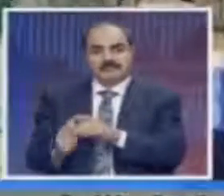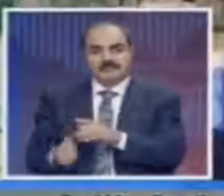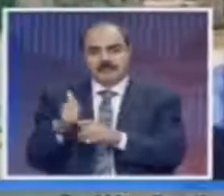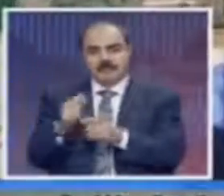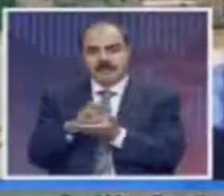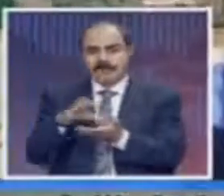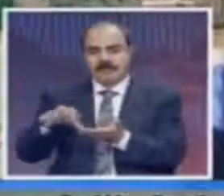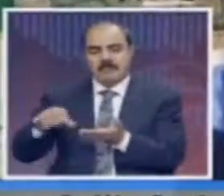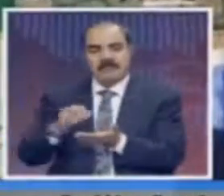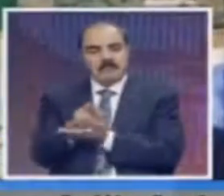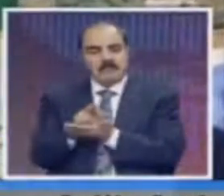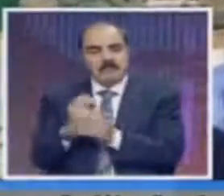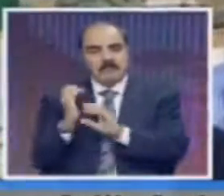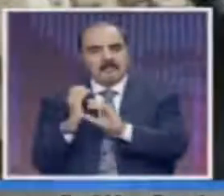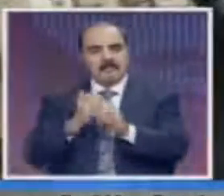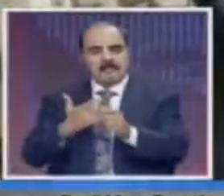حرب أكتوبر عام